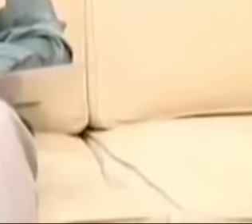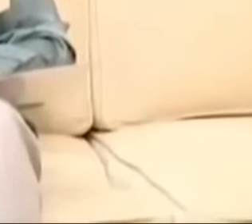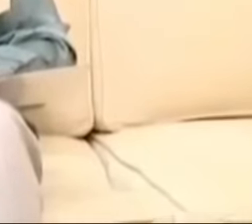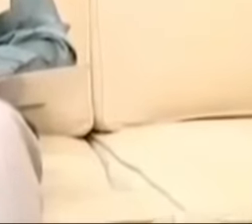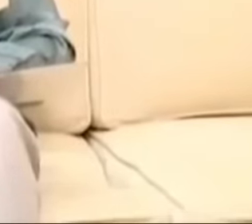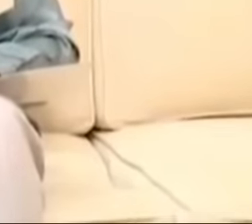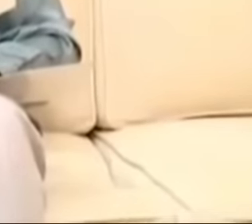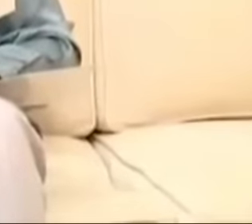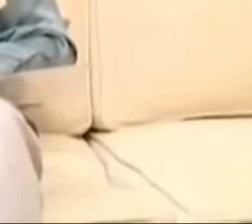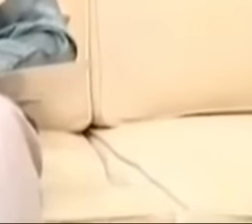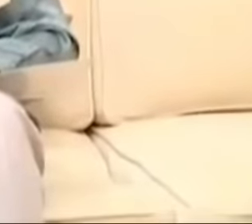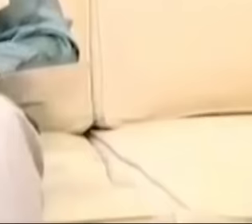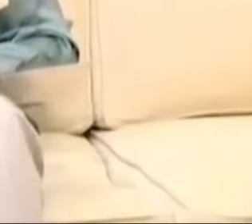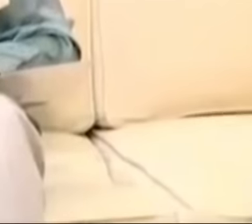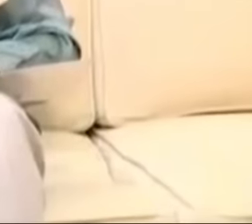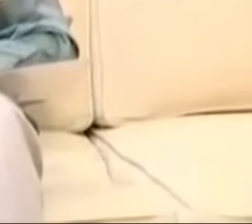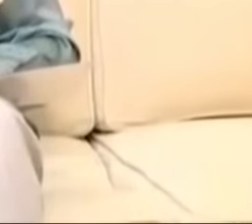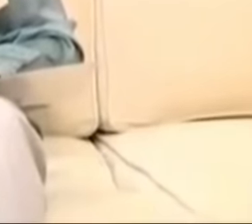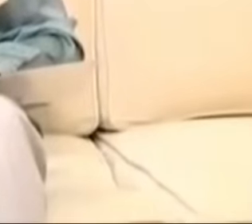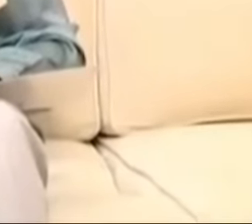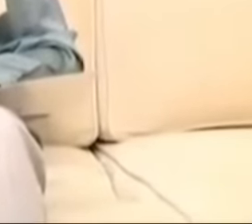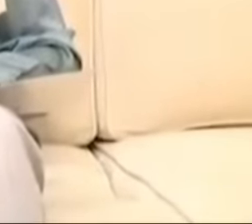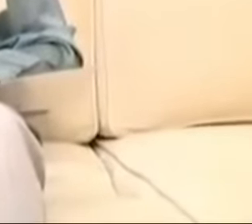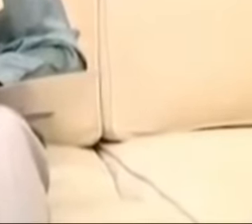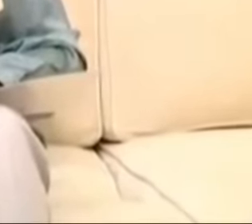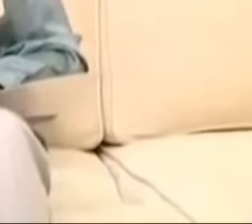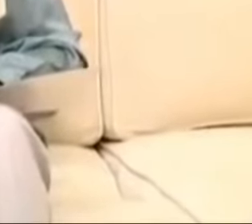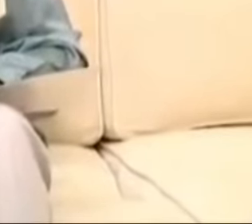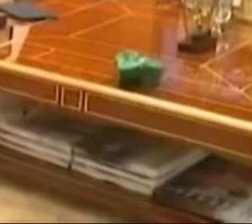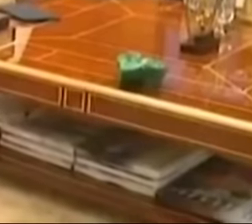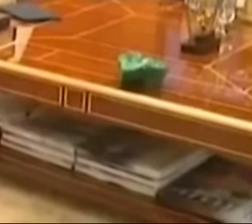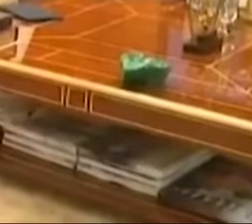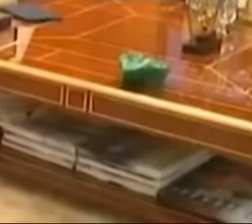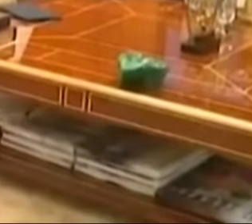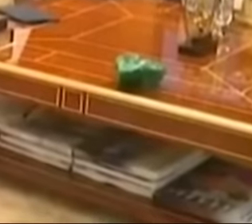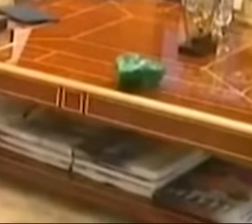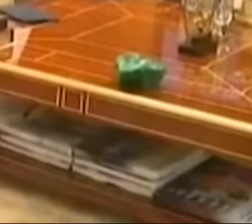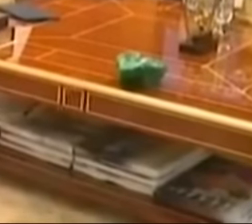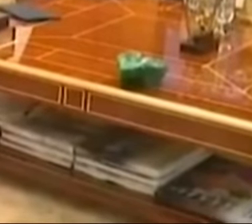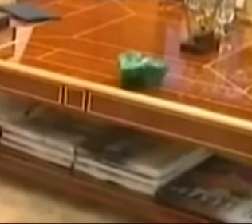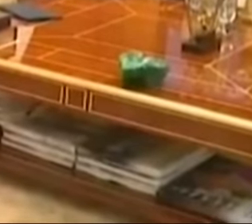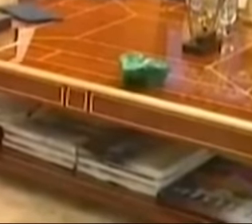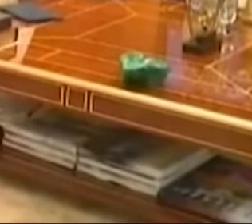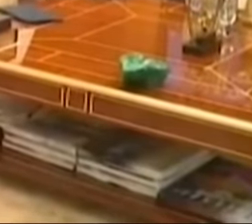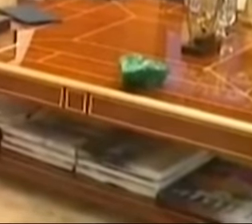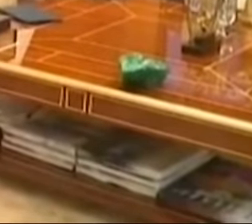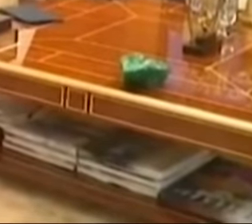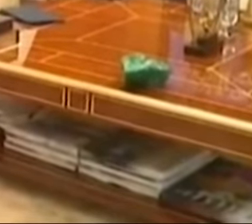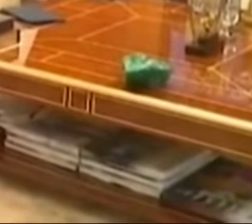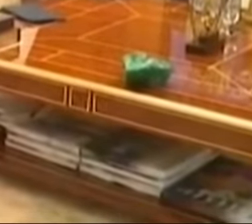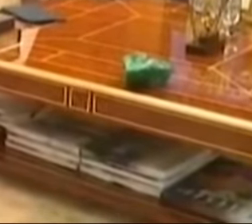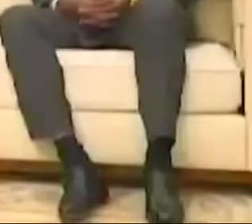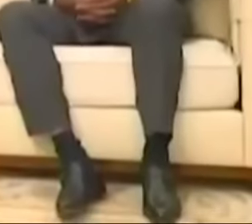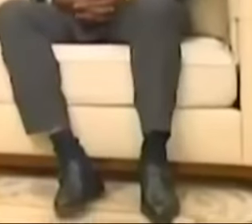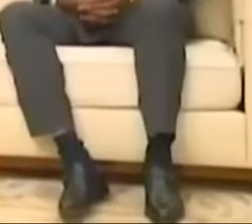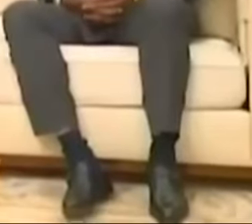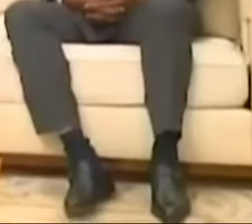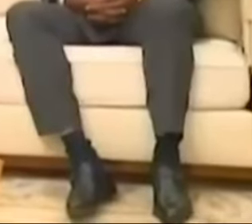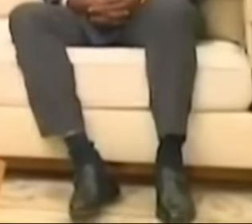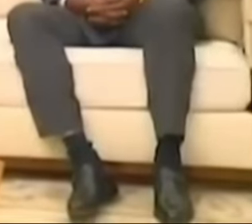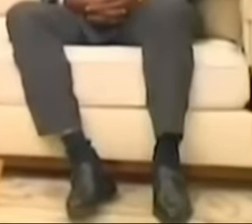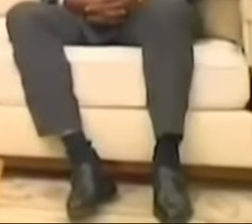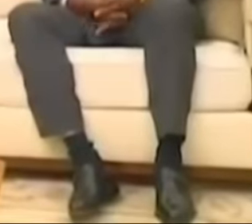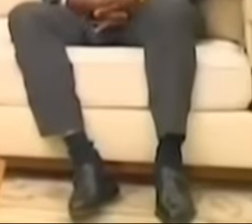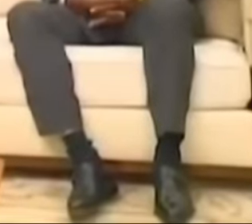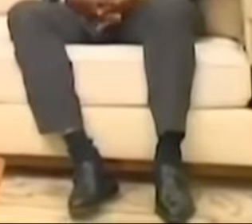à Brazzaville. La préservation de l'environnement, la gestion de nos forêts et la coopération étroite entre Kinshasa